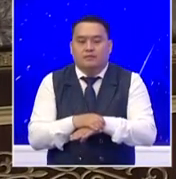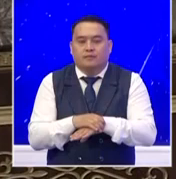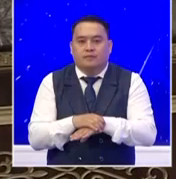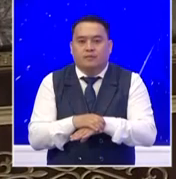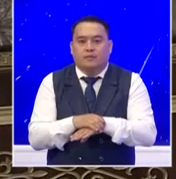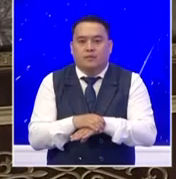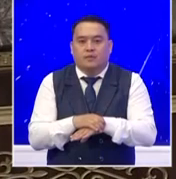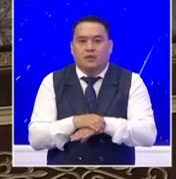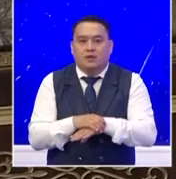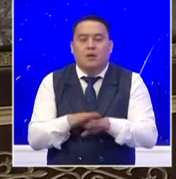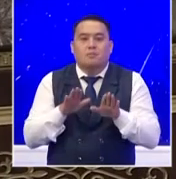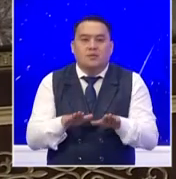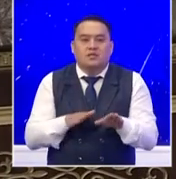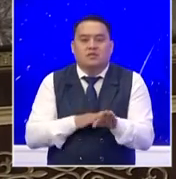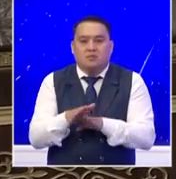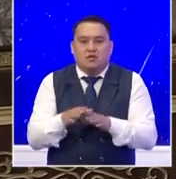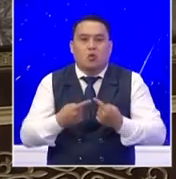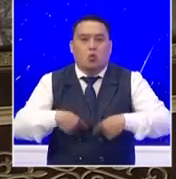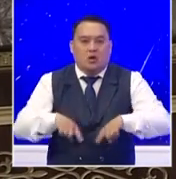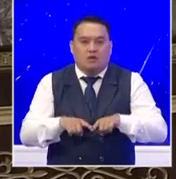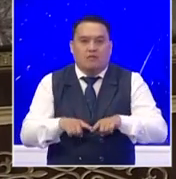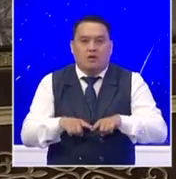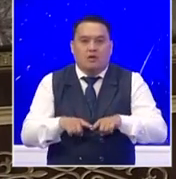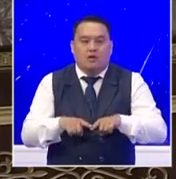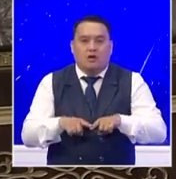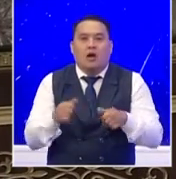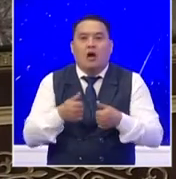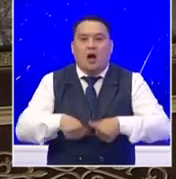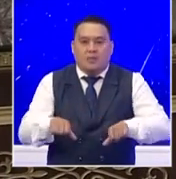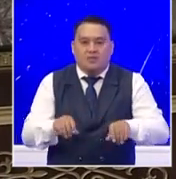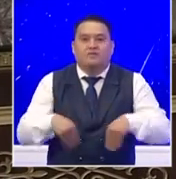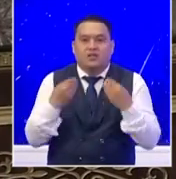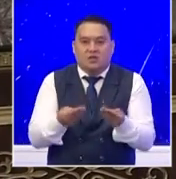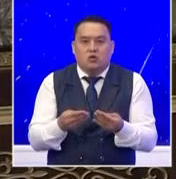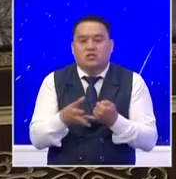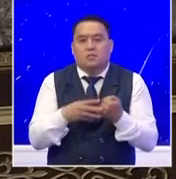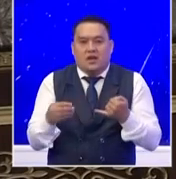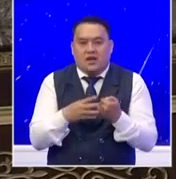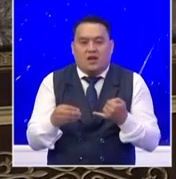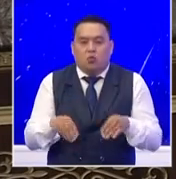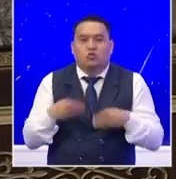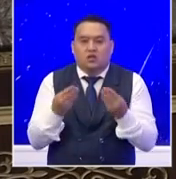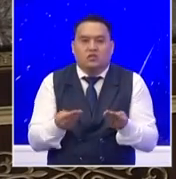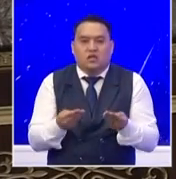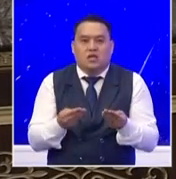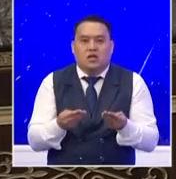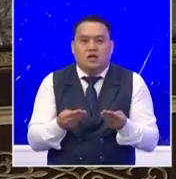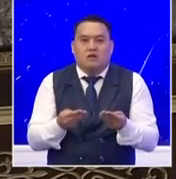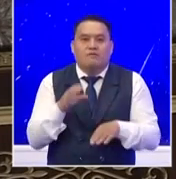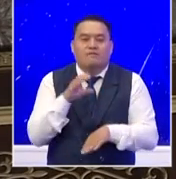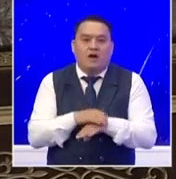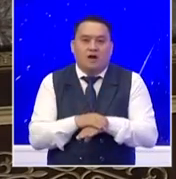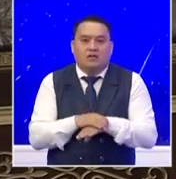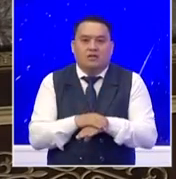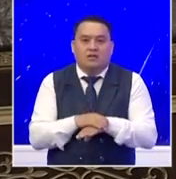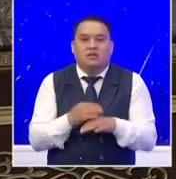допущения со стороны, скажем, местных исполнительных органов, именно комиссии, которые выдают земельные участки. Имели место факты